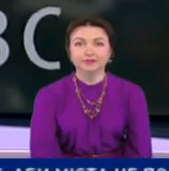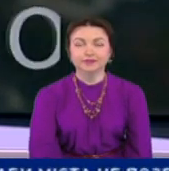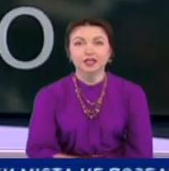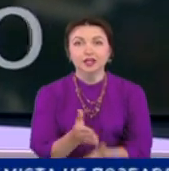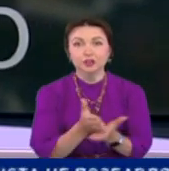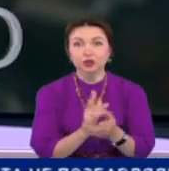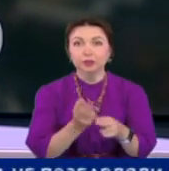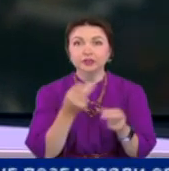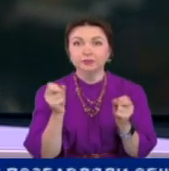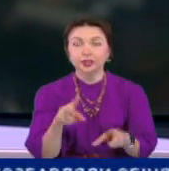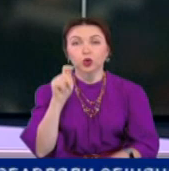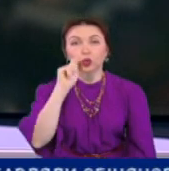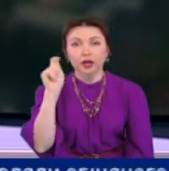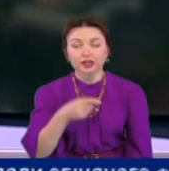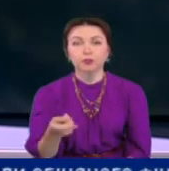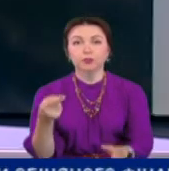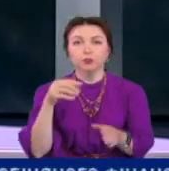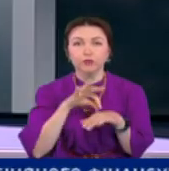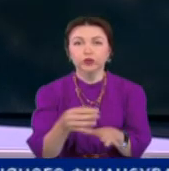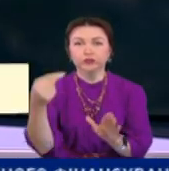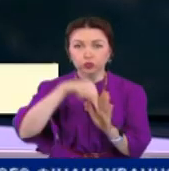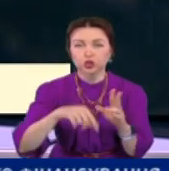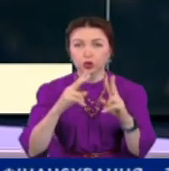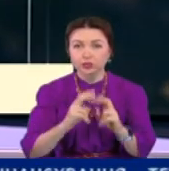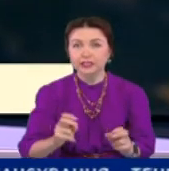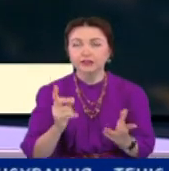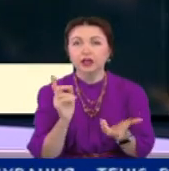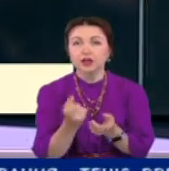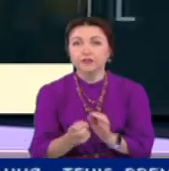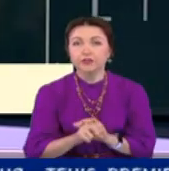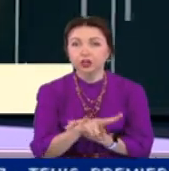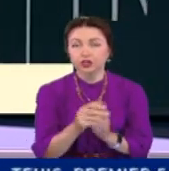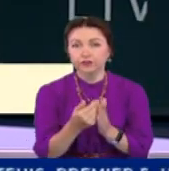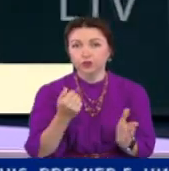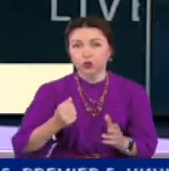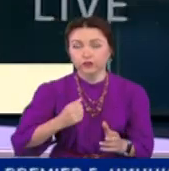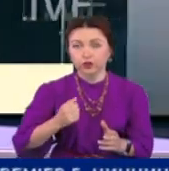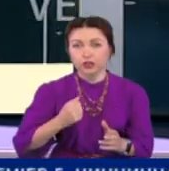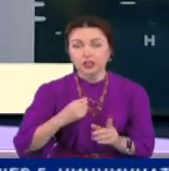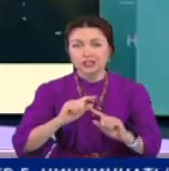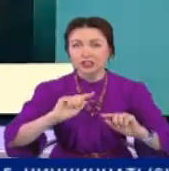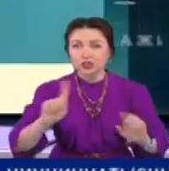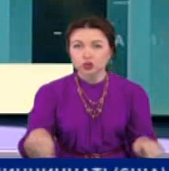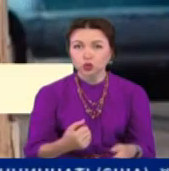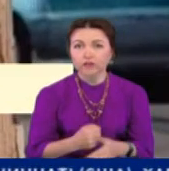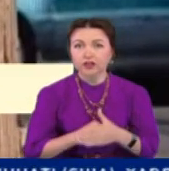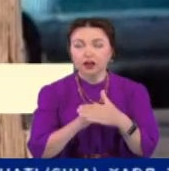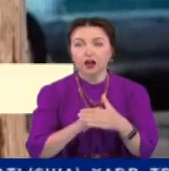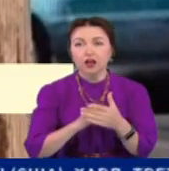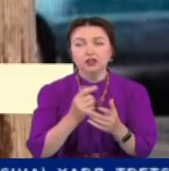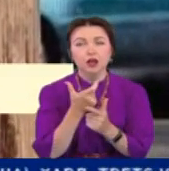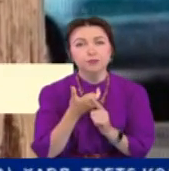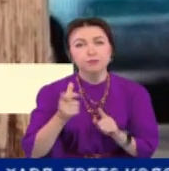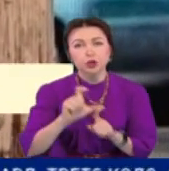Служба безпеки України проводить внутрішнє розслідування через втечу від конвоїрів засновника найбільшого в світі